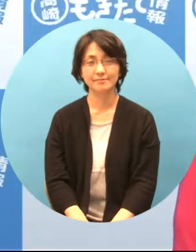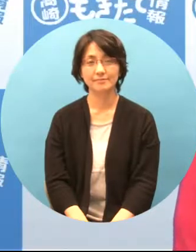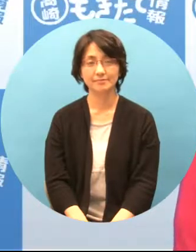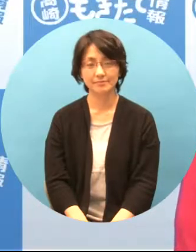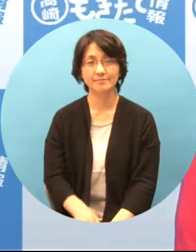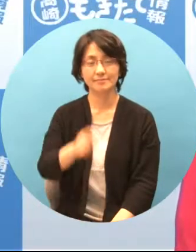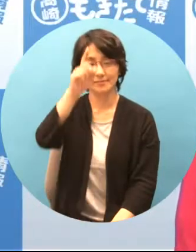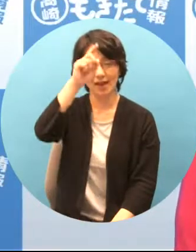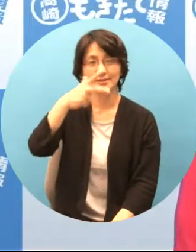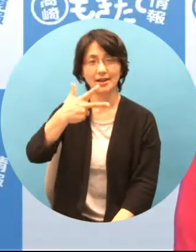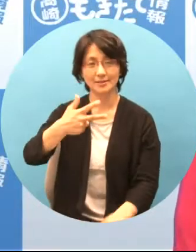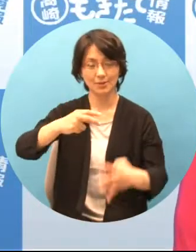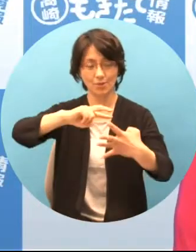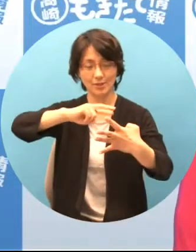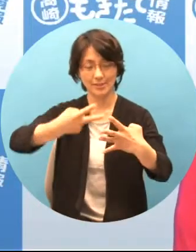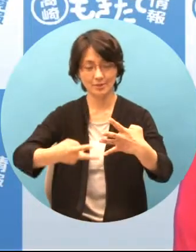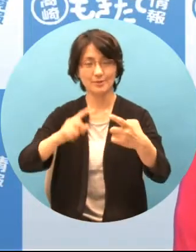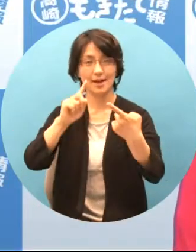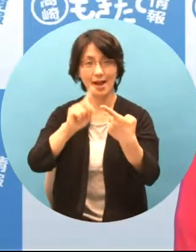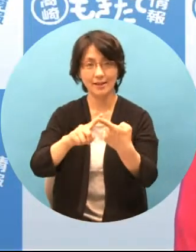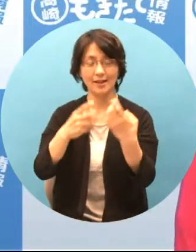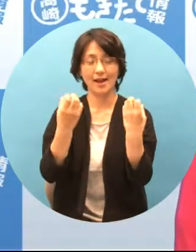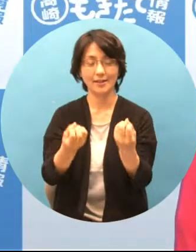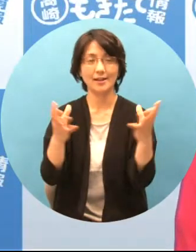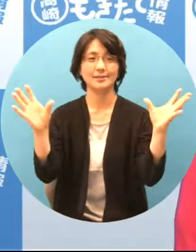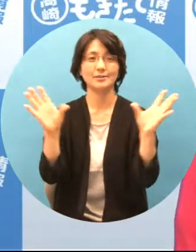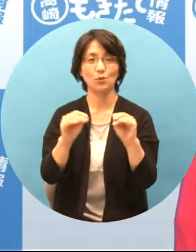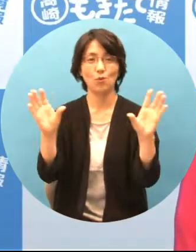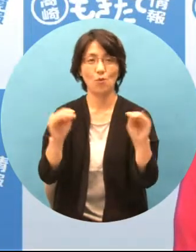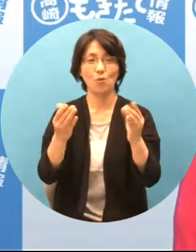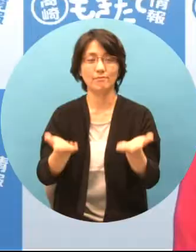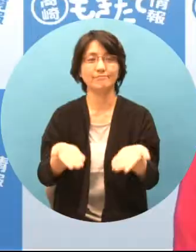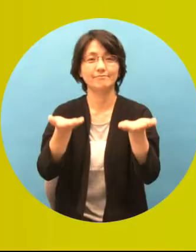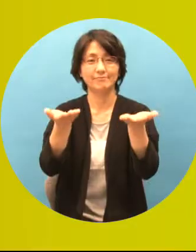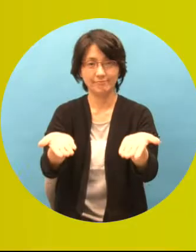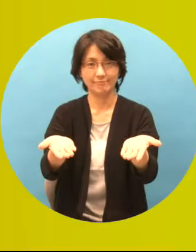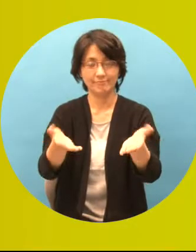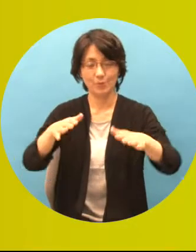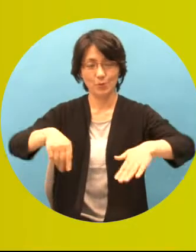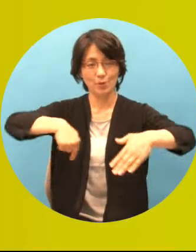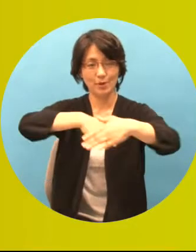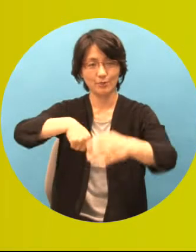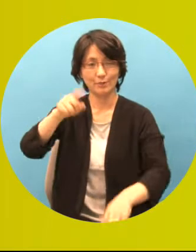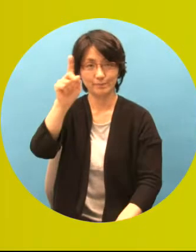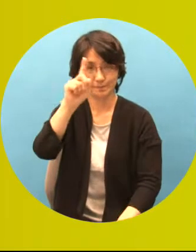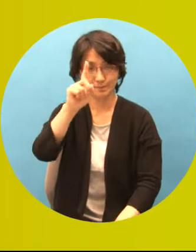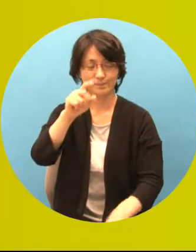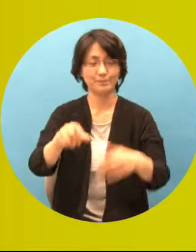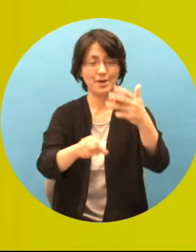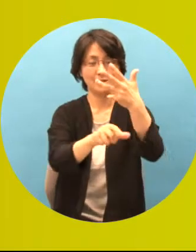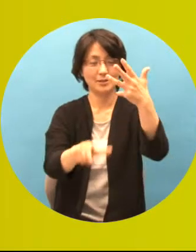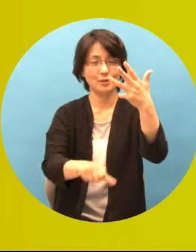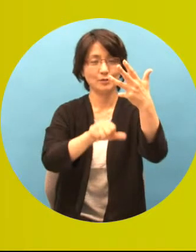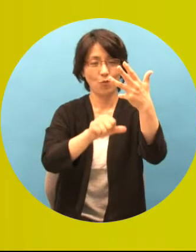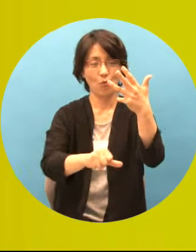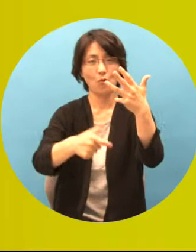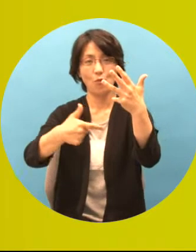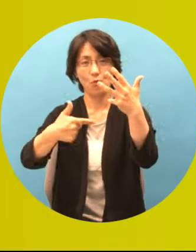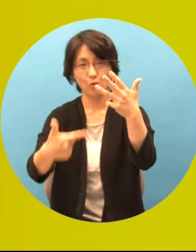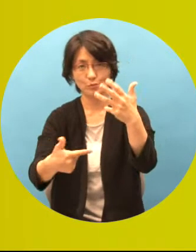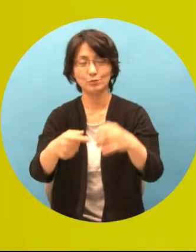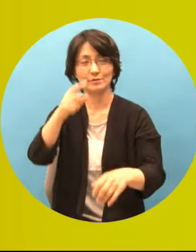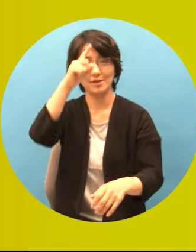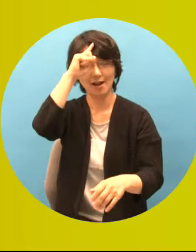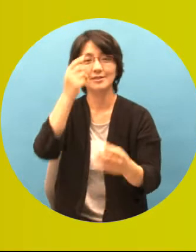毎回高崎市の旬の話題をお送りする高崎もぎたて情報。今回は来月5日6日に開催